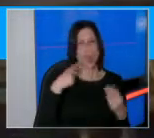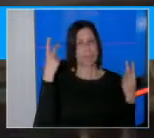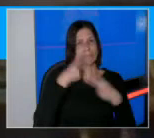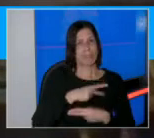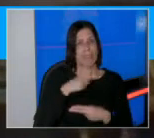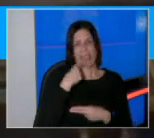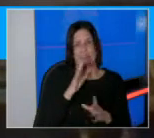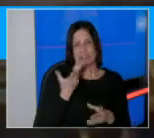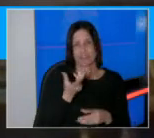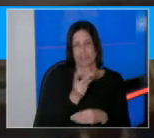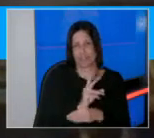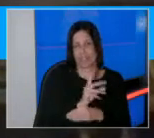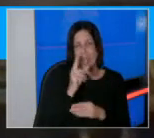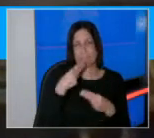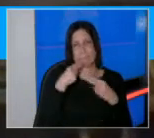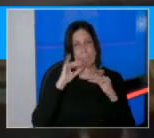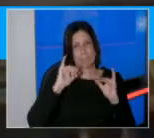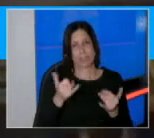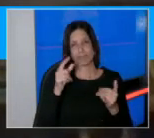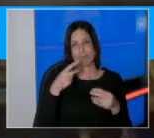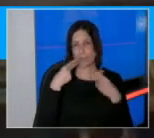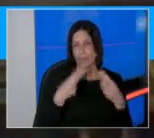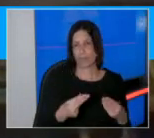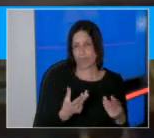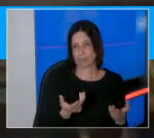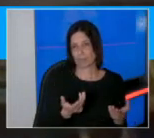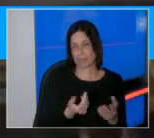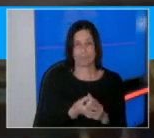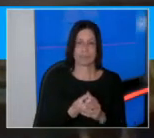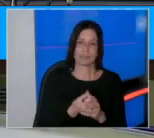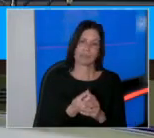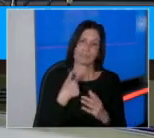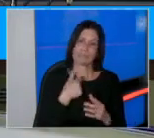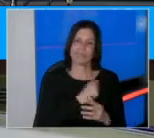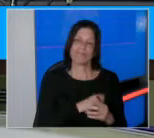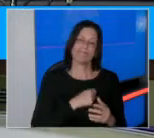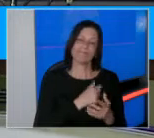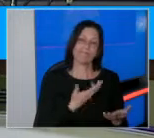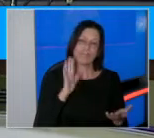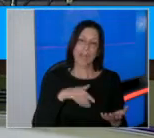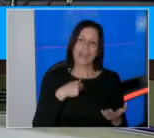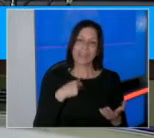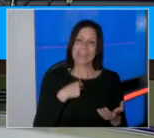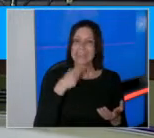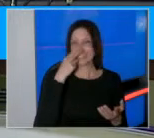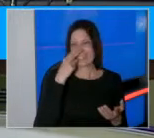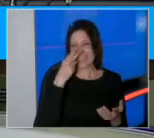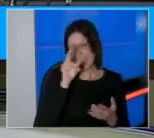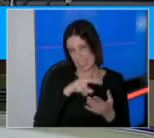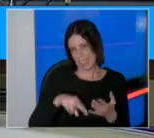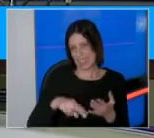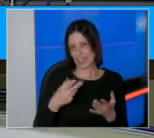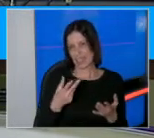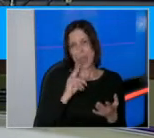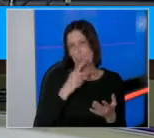שזה שקרי, הם עודים בזה בתגובה. זהו, אני כאילו, אוקיי, כן, אני מצטער. גם אני ניסיתי להקריא את זה עם,